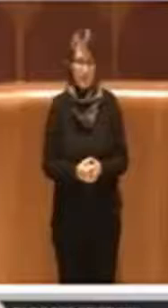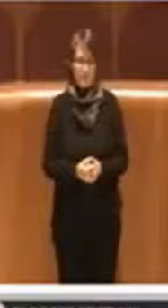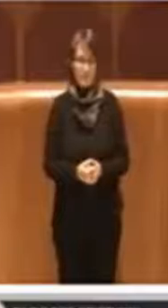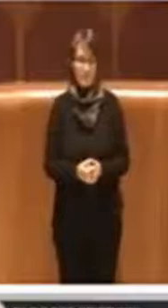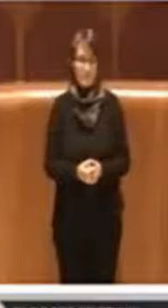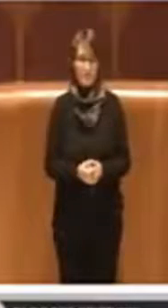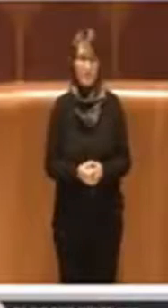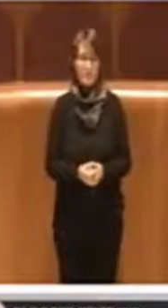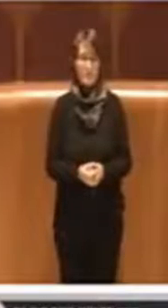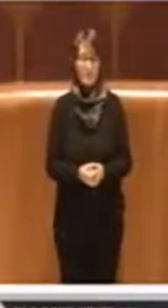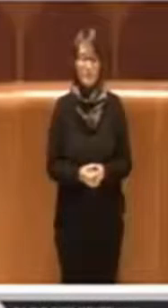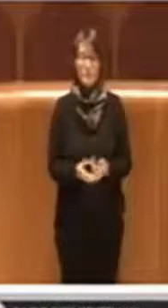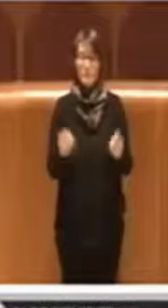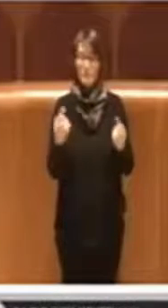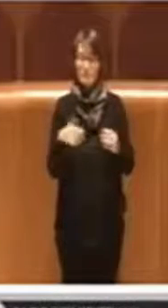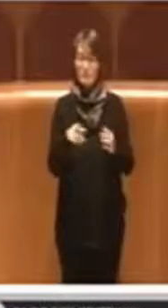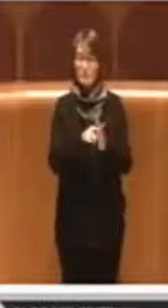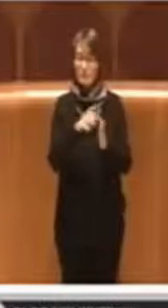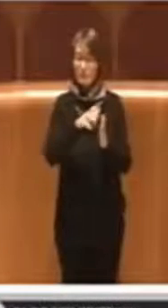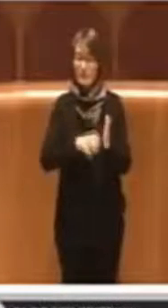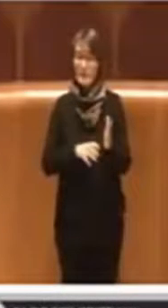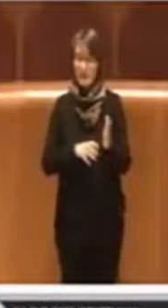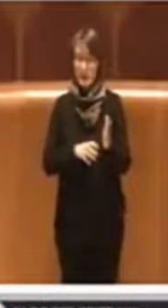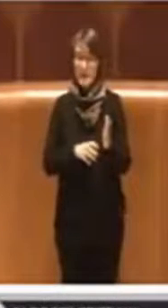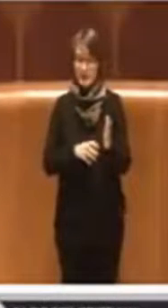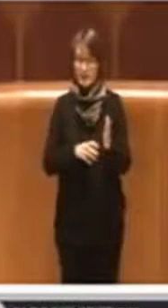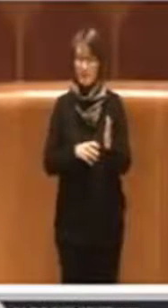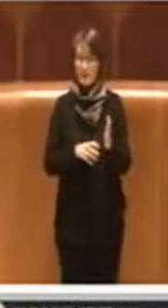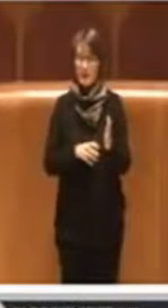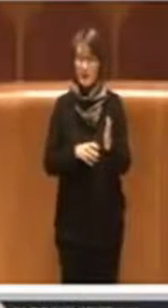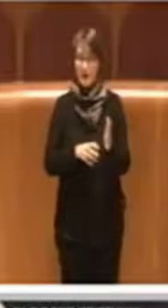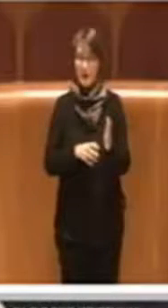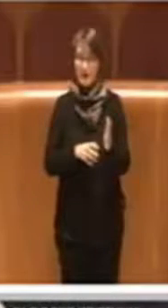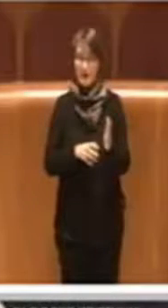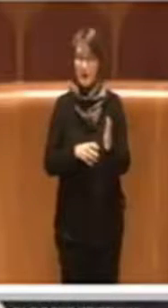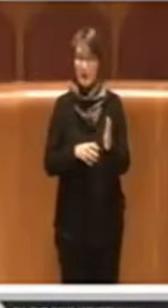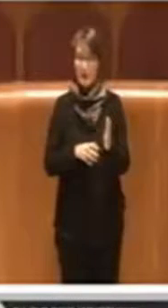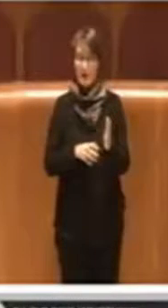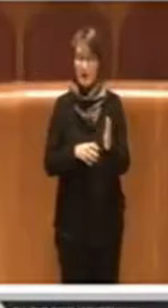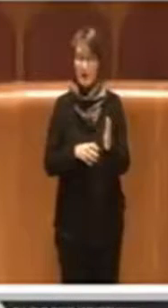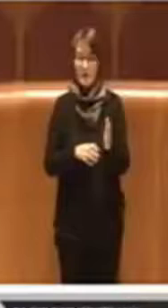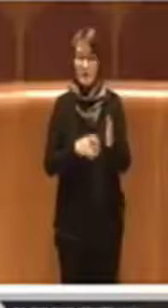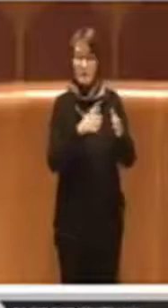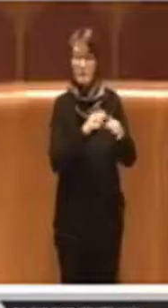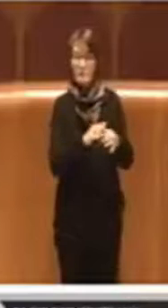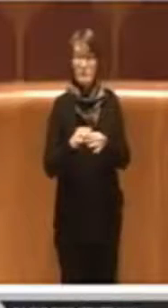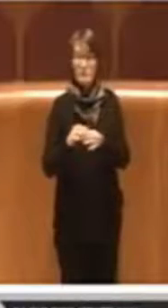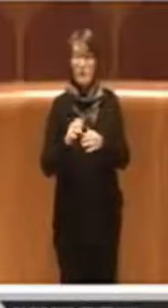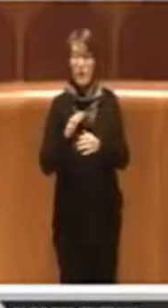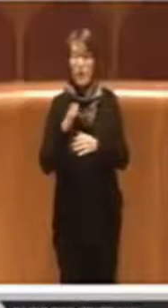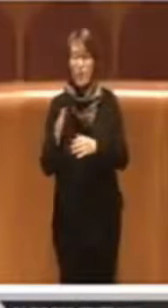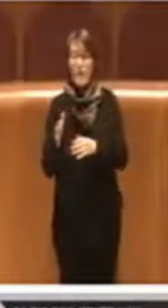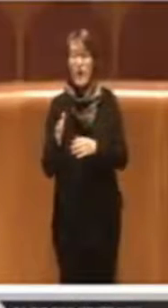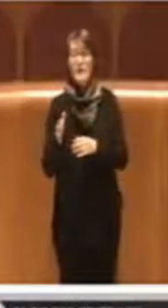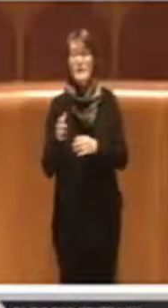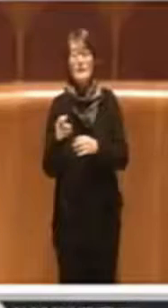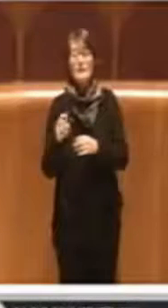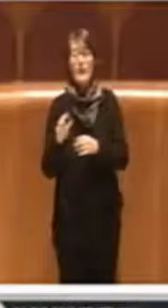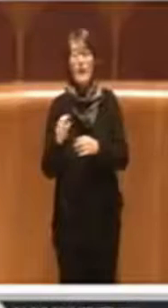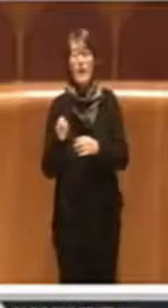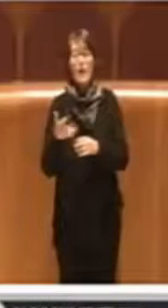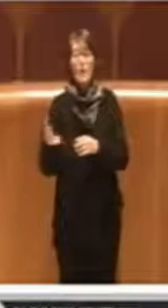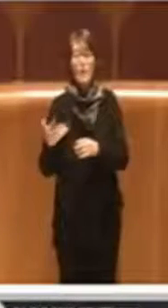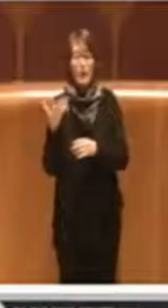Appunto, questa delibera va a ricalcare di fatto la disposizione presidenziale numero 5, che è di marzo, del marzo